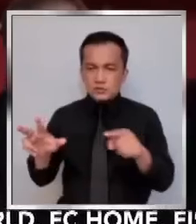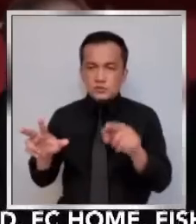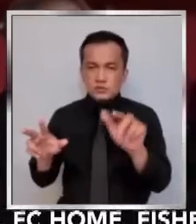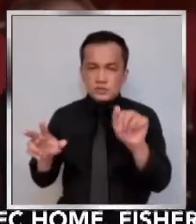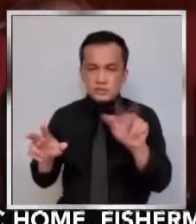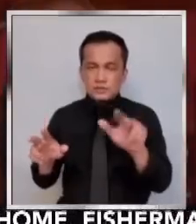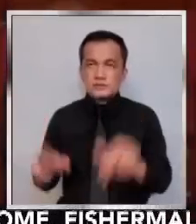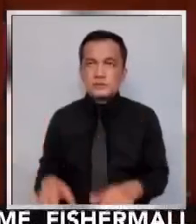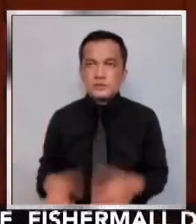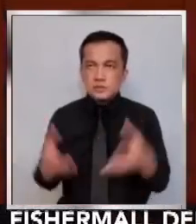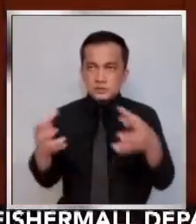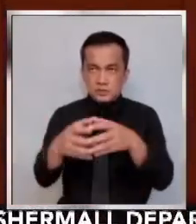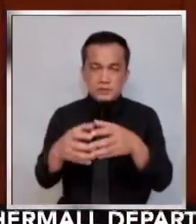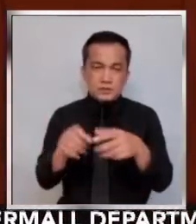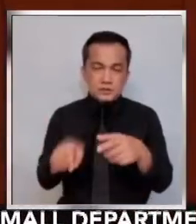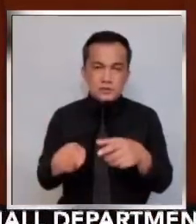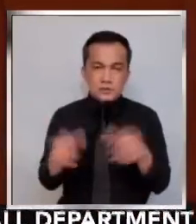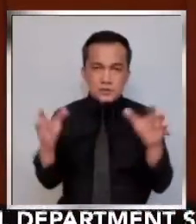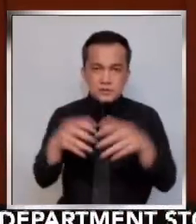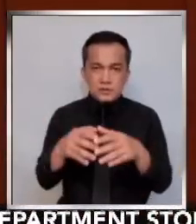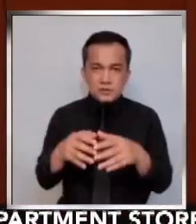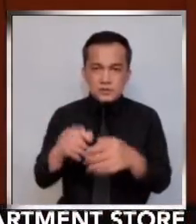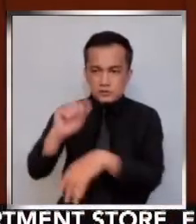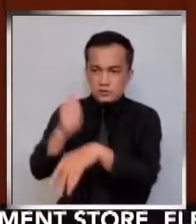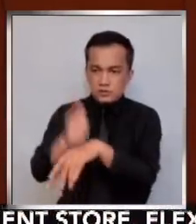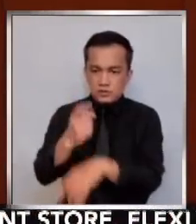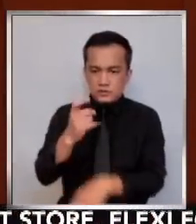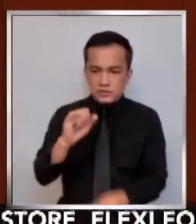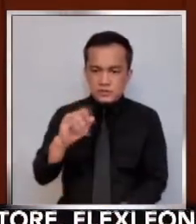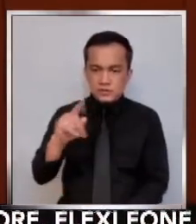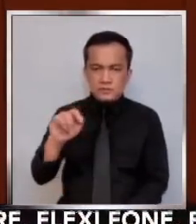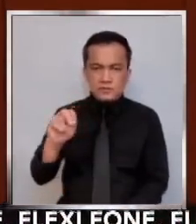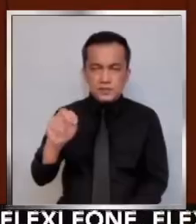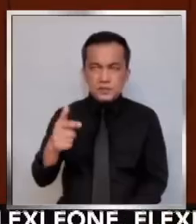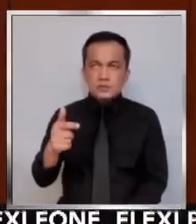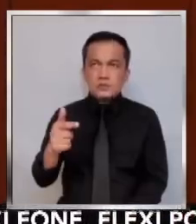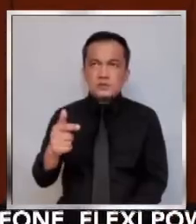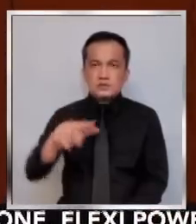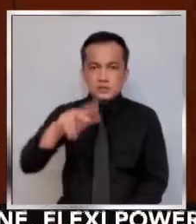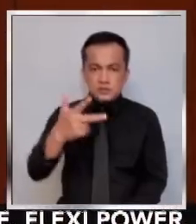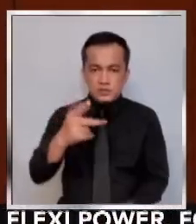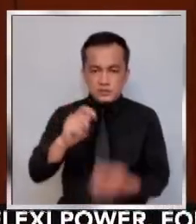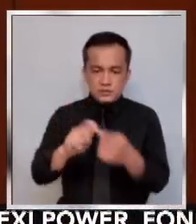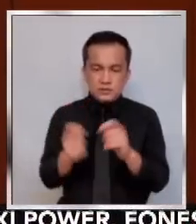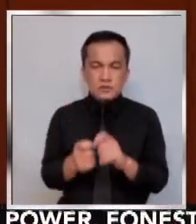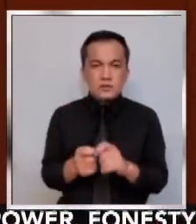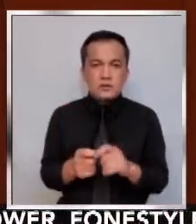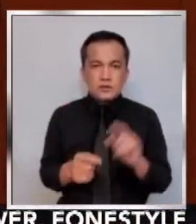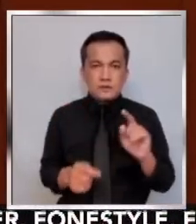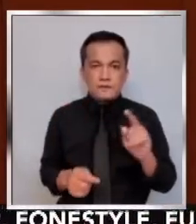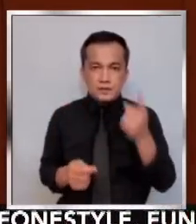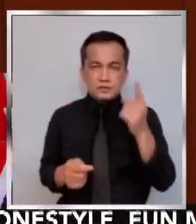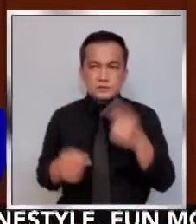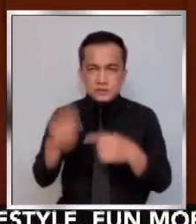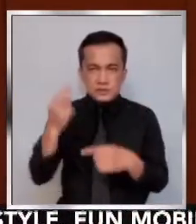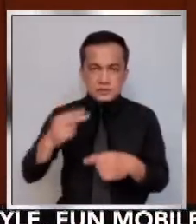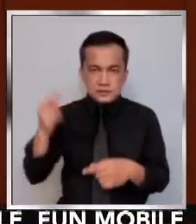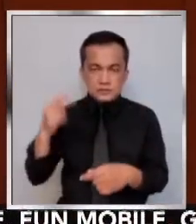partido, iniloklok si Xi Jinping bilang leader sa ikatlong termino. Nakauna-unahan sa kasaysayan.